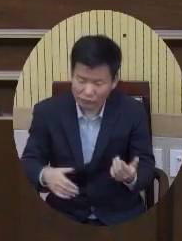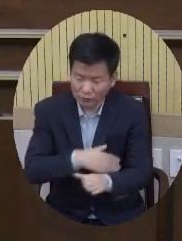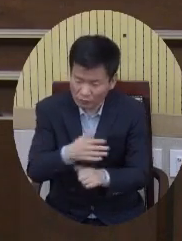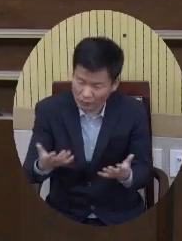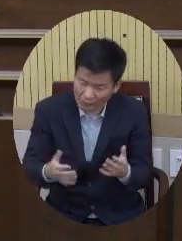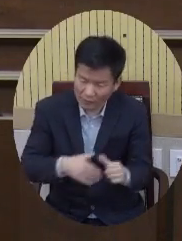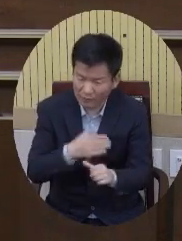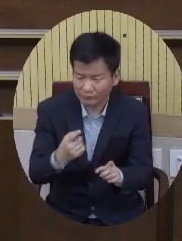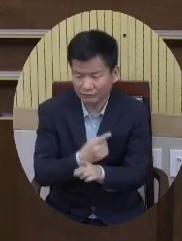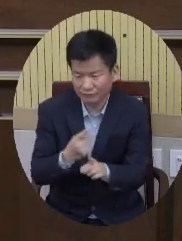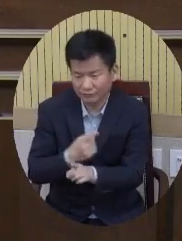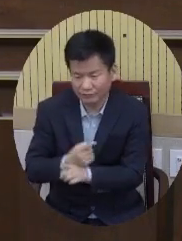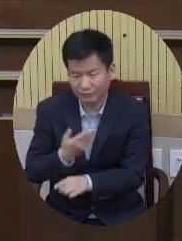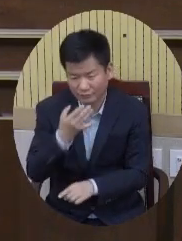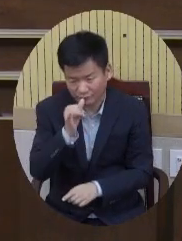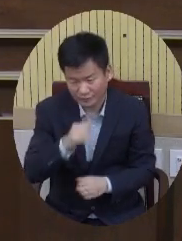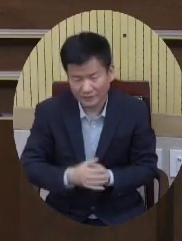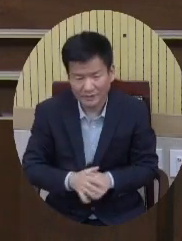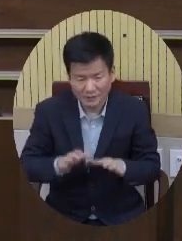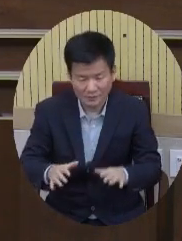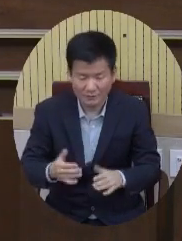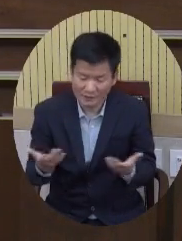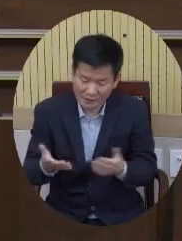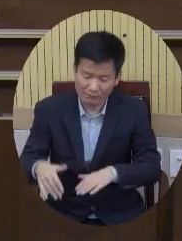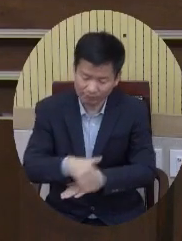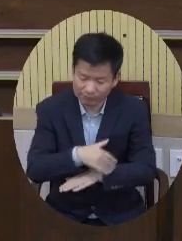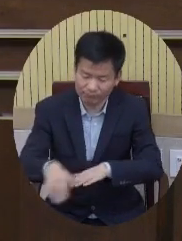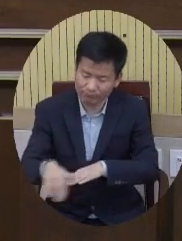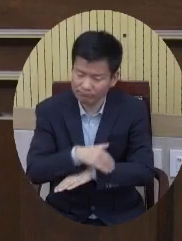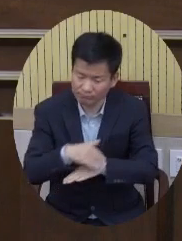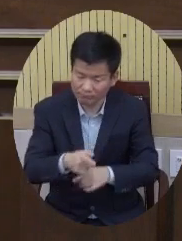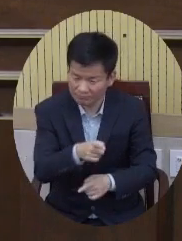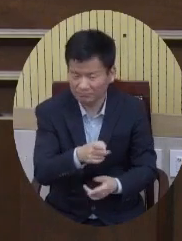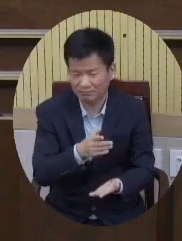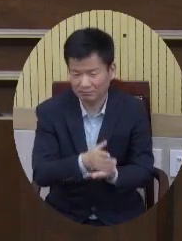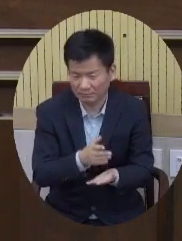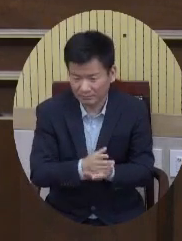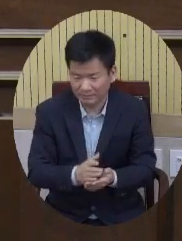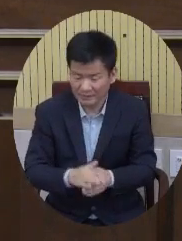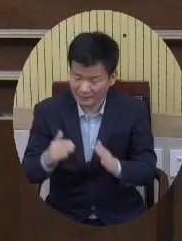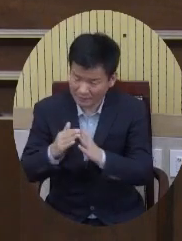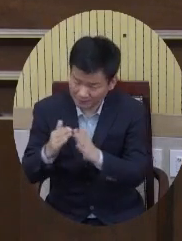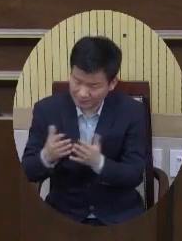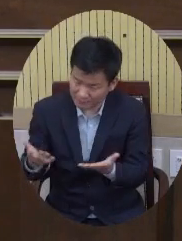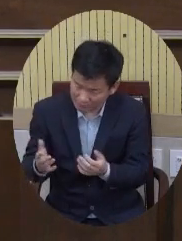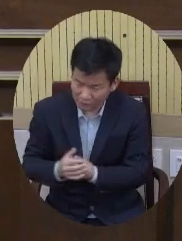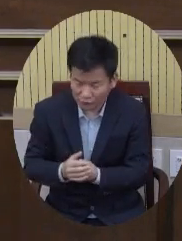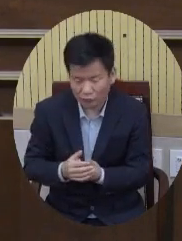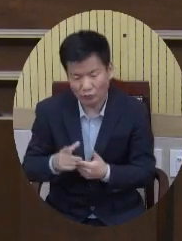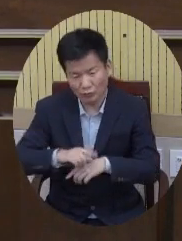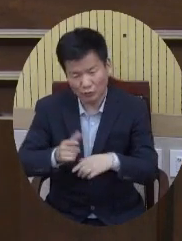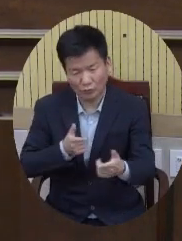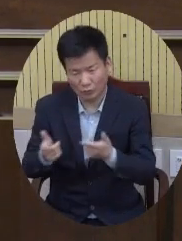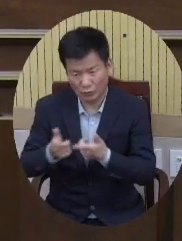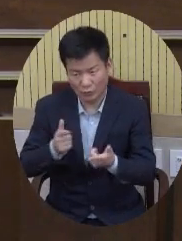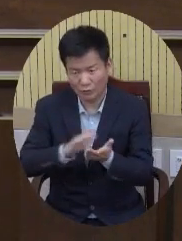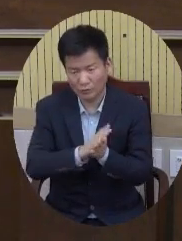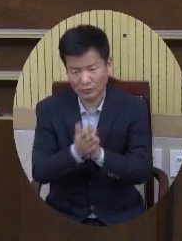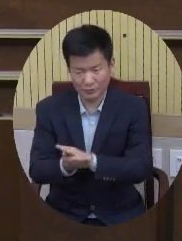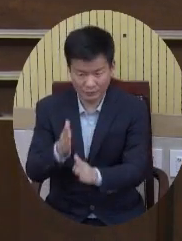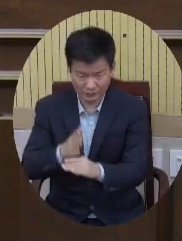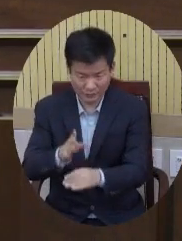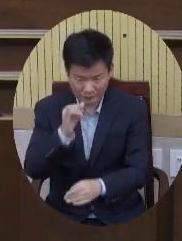변화를 경험하고 있습니다 기존 출퇴근의 일률적인 근무 패턴이 재택근무 위원 근무로 변화하고 있습니다